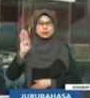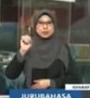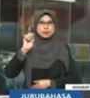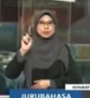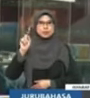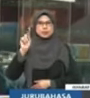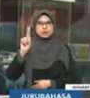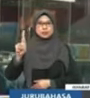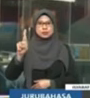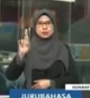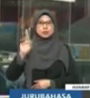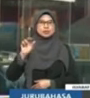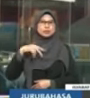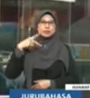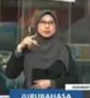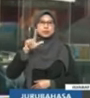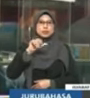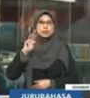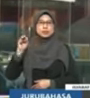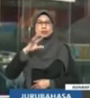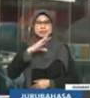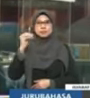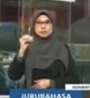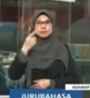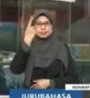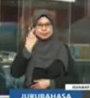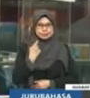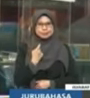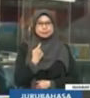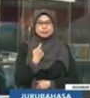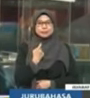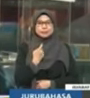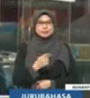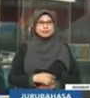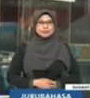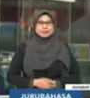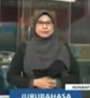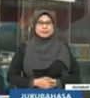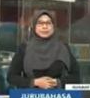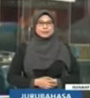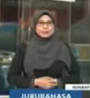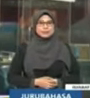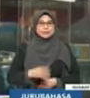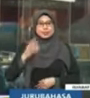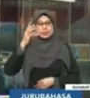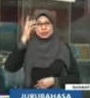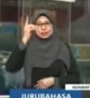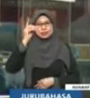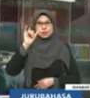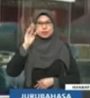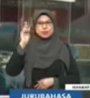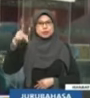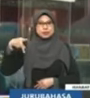dan Pencegahan Rasuah PPPR dan juga Panel Penilaian Operasi. Dan